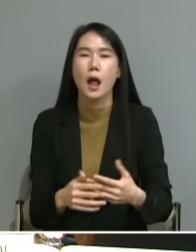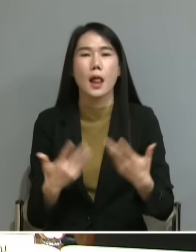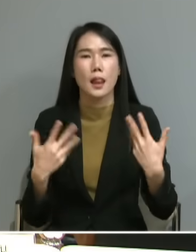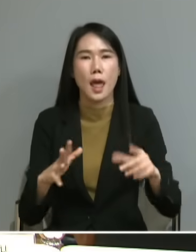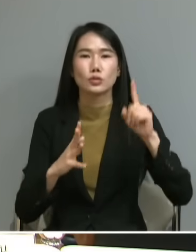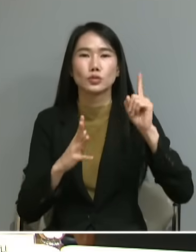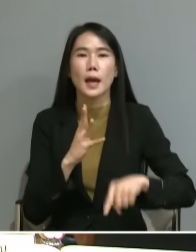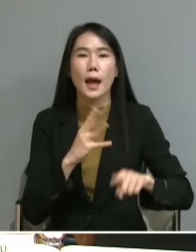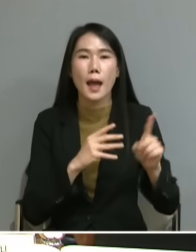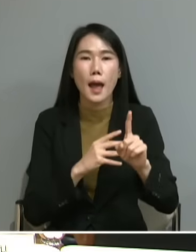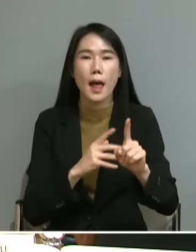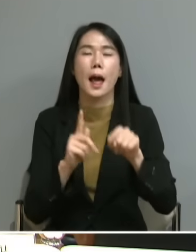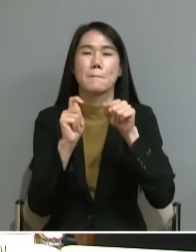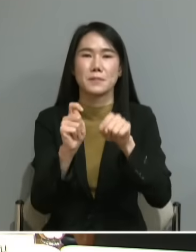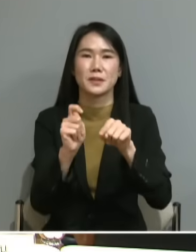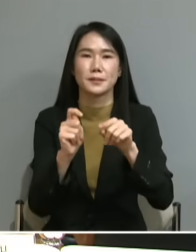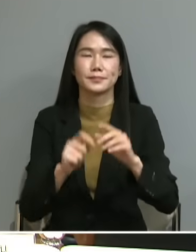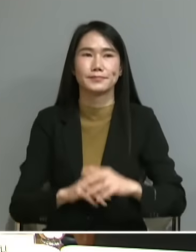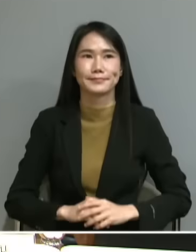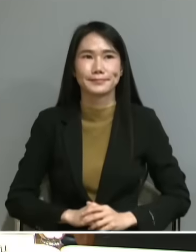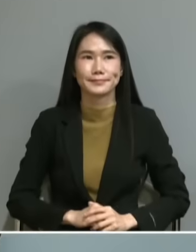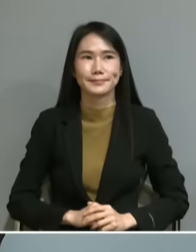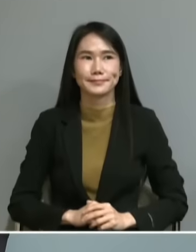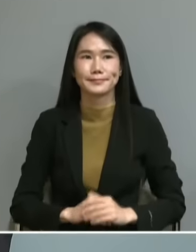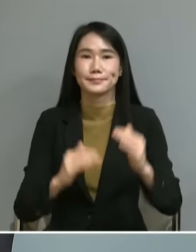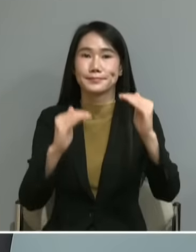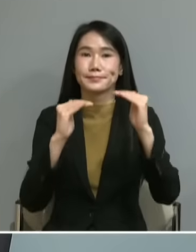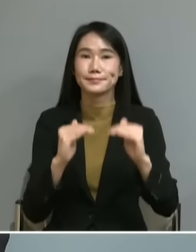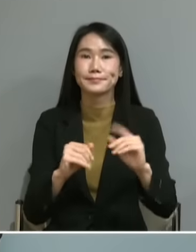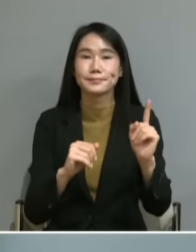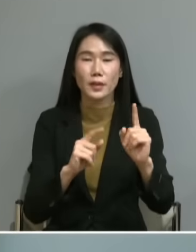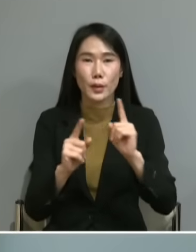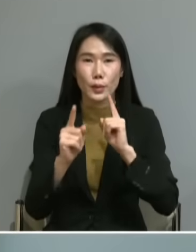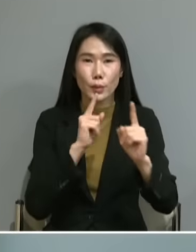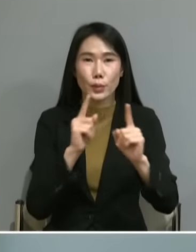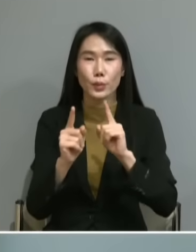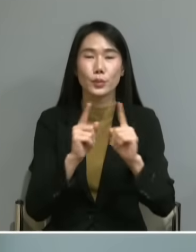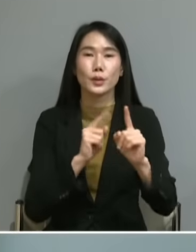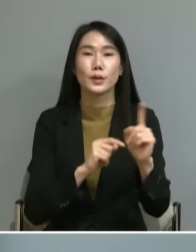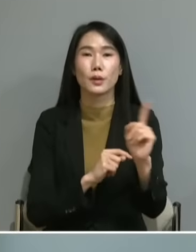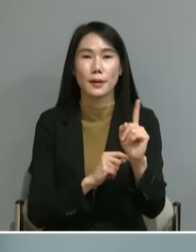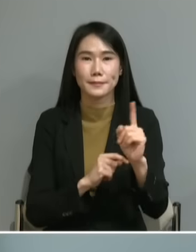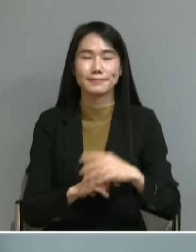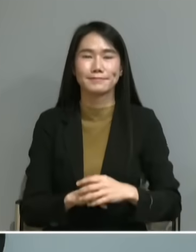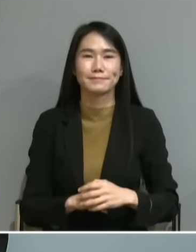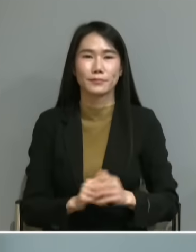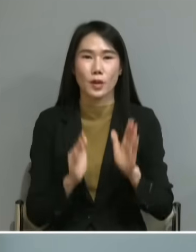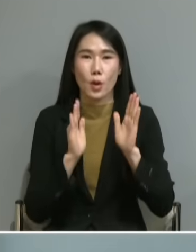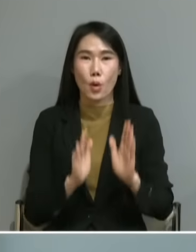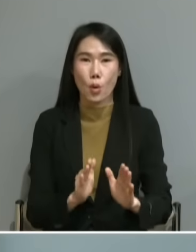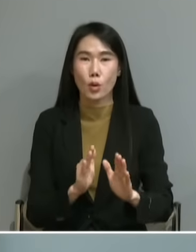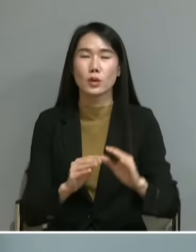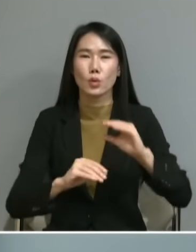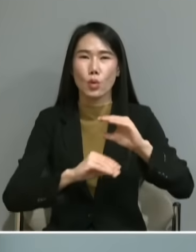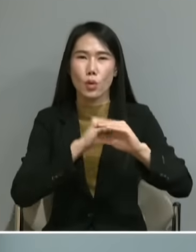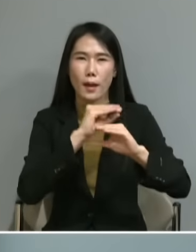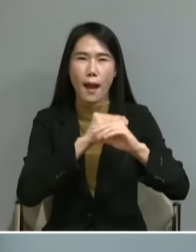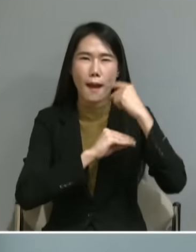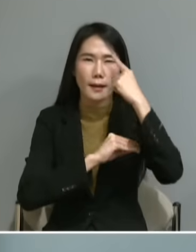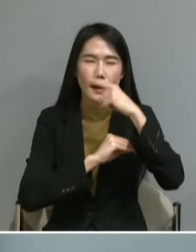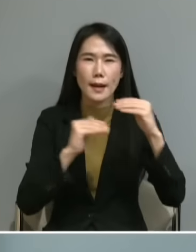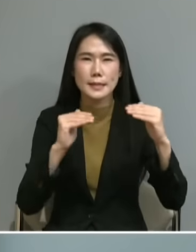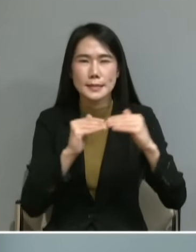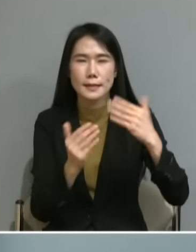ลยกลายเป็นระดับอำเภอต่อมาเราก็มาพูดคุยกันในเรื่องของจำนวนคนที่จะเข้าสู่โครงการนะ